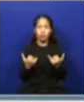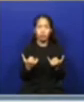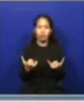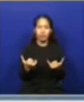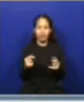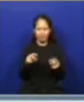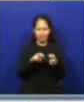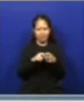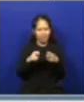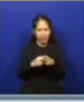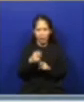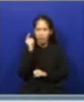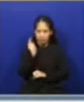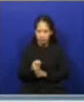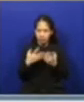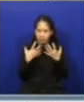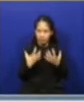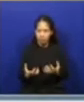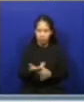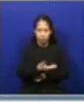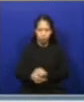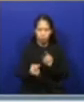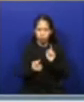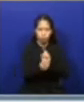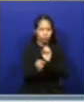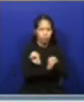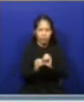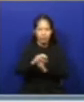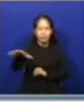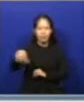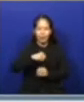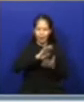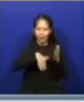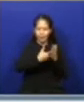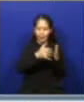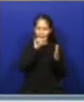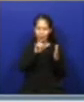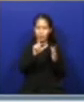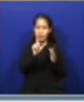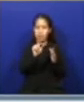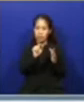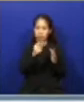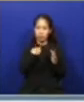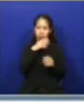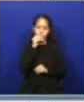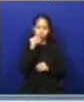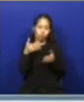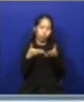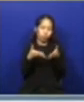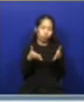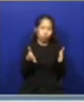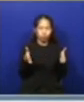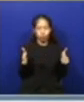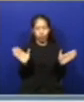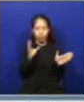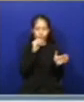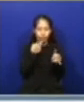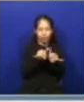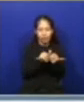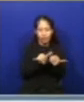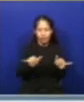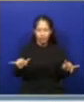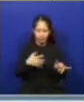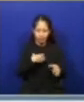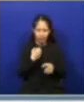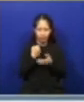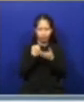ที่เราไม่เคยเจอท่านไปเอายุทธศาสตร์20ปีแล้วก็มาตัดแปะแล้วก็มาพูดกว้างๆพูดยาวๆว่าจะเยียวยาเกษตร